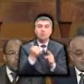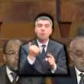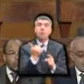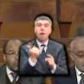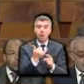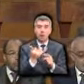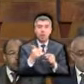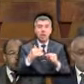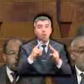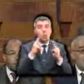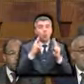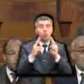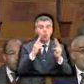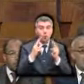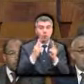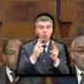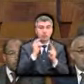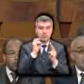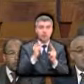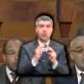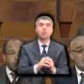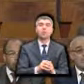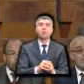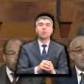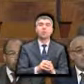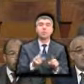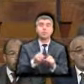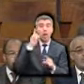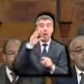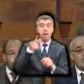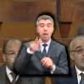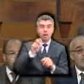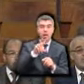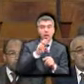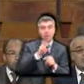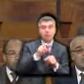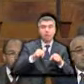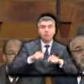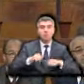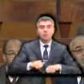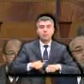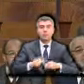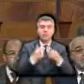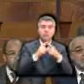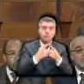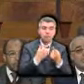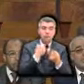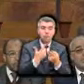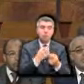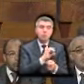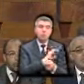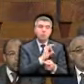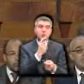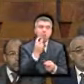الحال، أنتم يعني الخبرة في المجال، يعني عدد من الأمور اللي يمكن جلب استثمارات، جلب